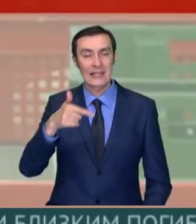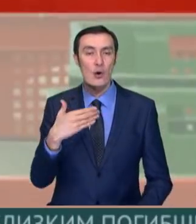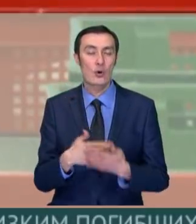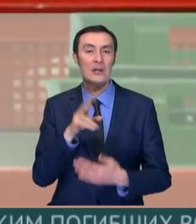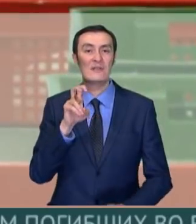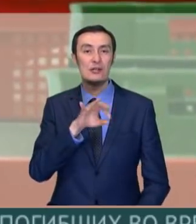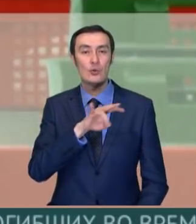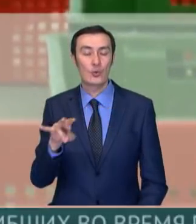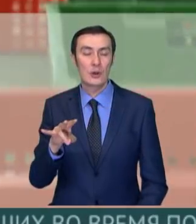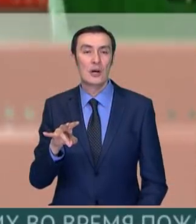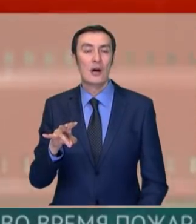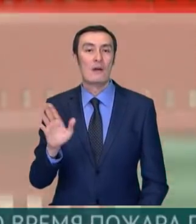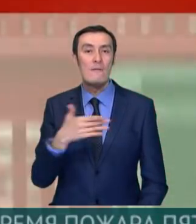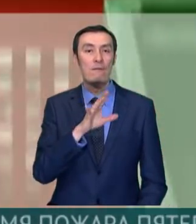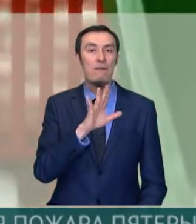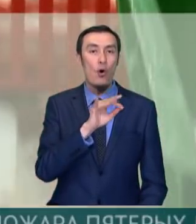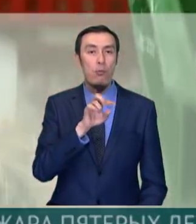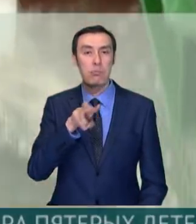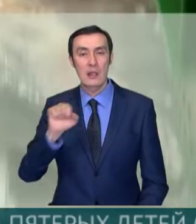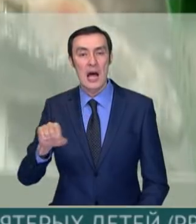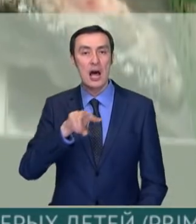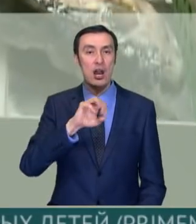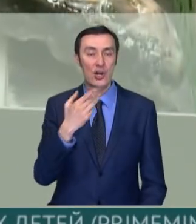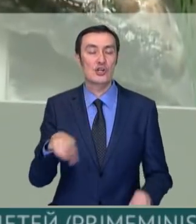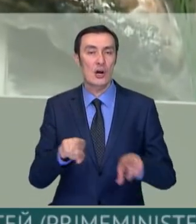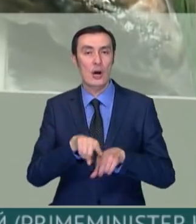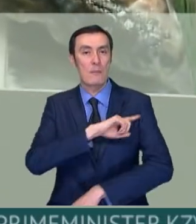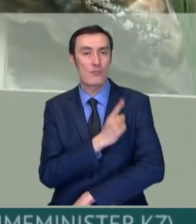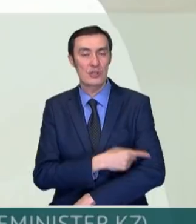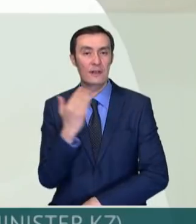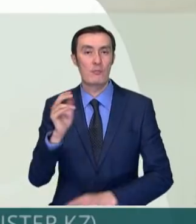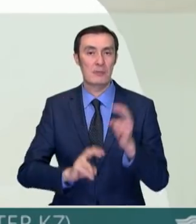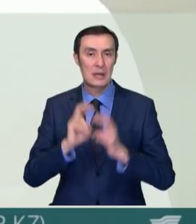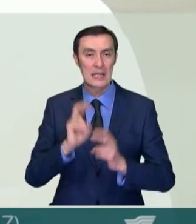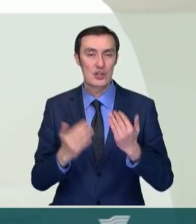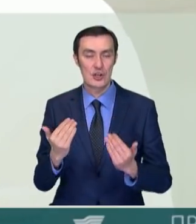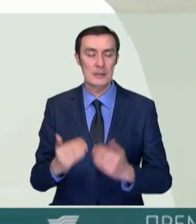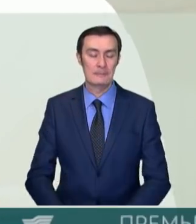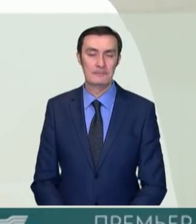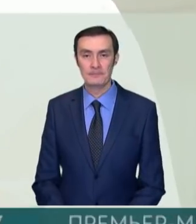тонн фарша и грудинок воблы и леща. Такова мощность его предприятия.